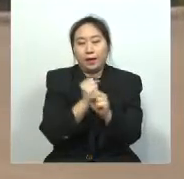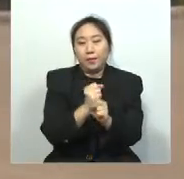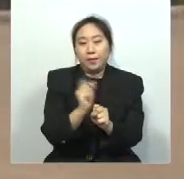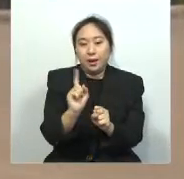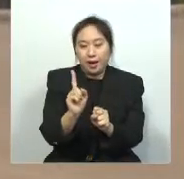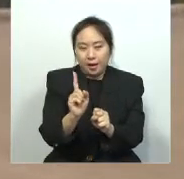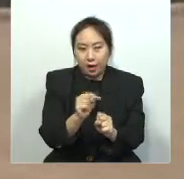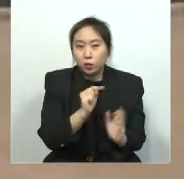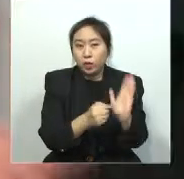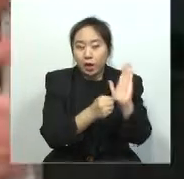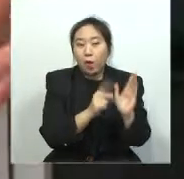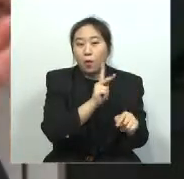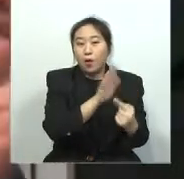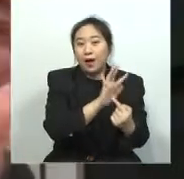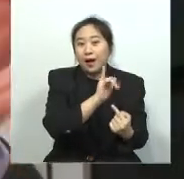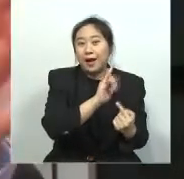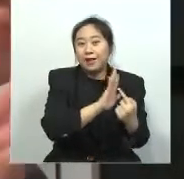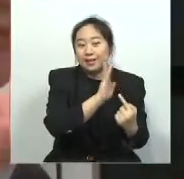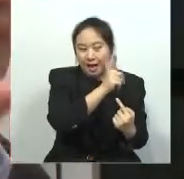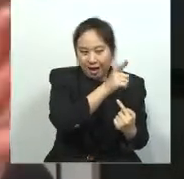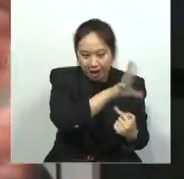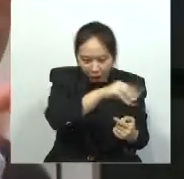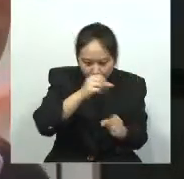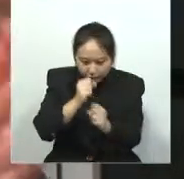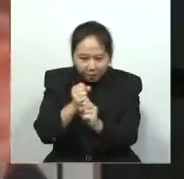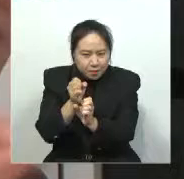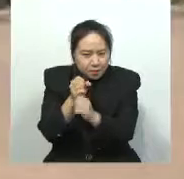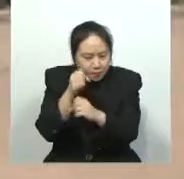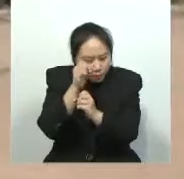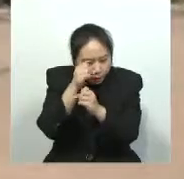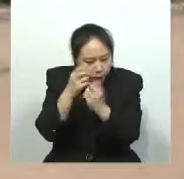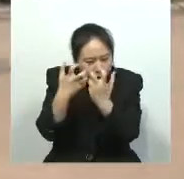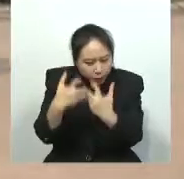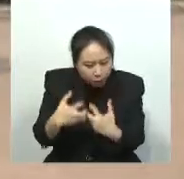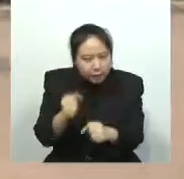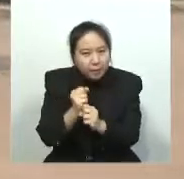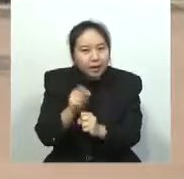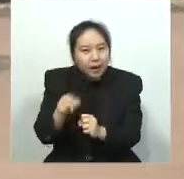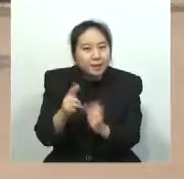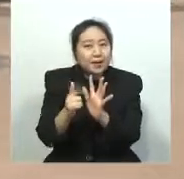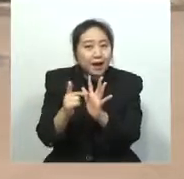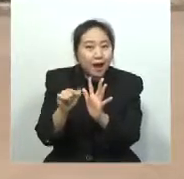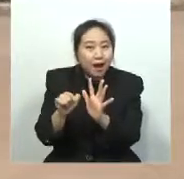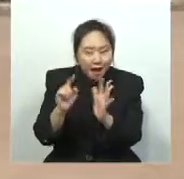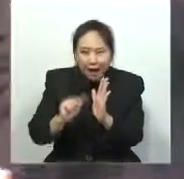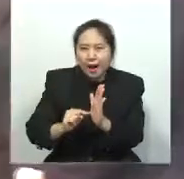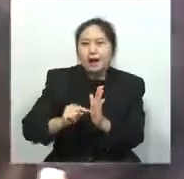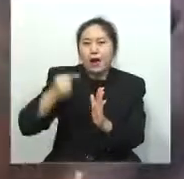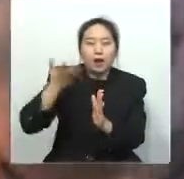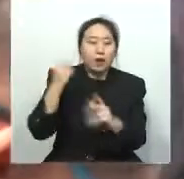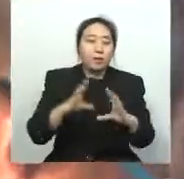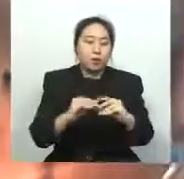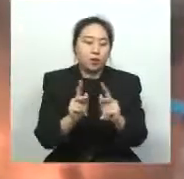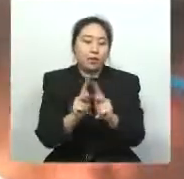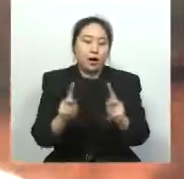กัดต้นแบบกัญชาทางการแพทย์ขององค์การเภสัชกรรมระยะที่1 นะครับหลังจากที่ได้มีการประชุมคณะกรรมการ